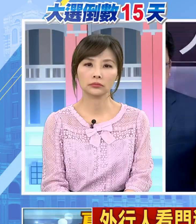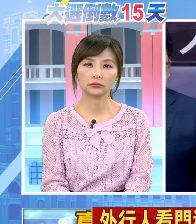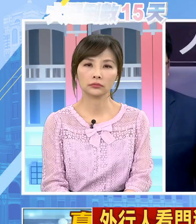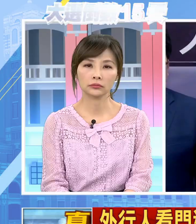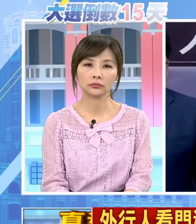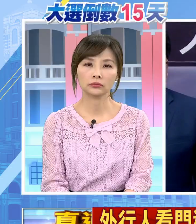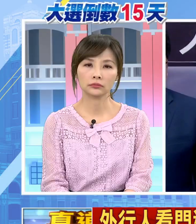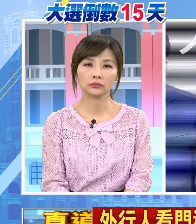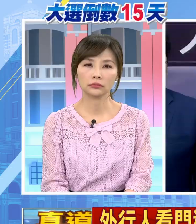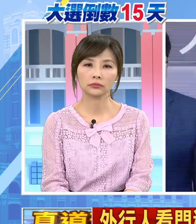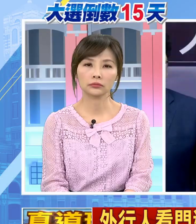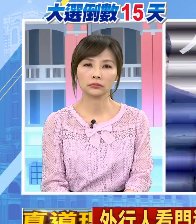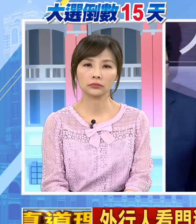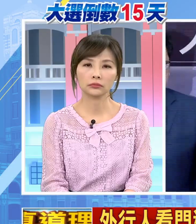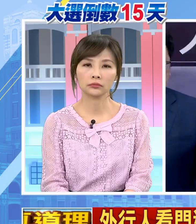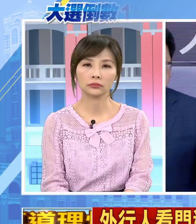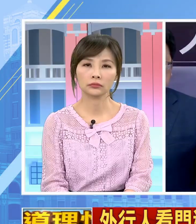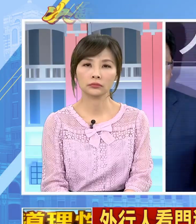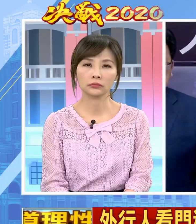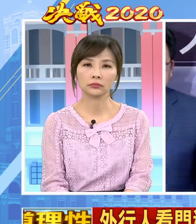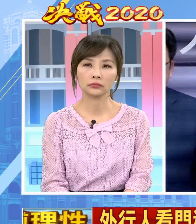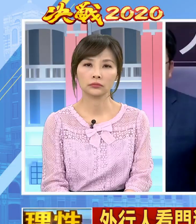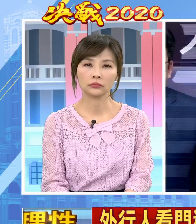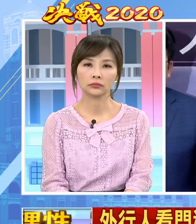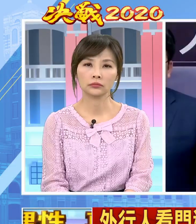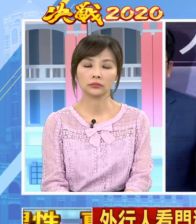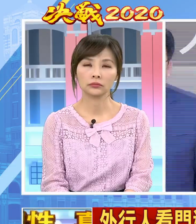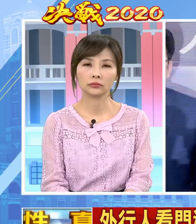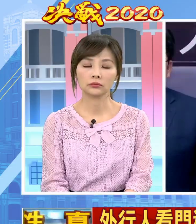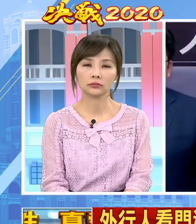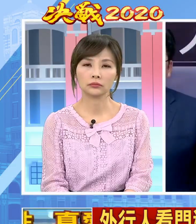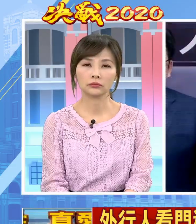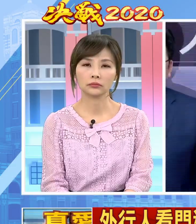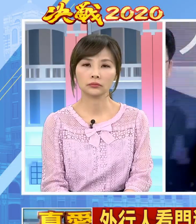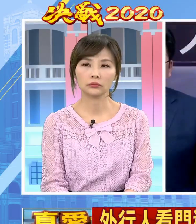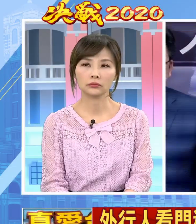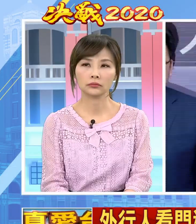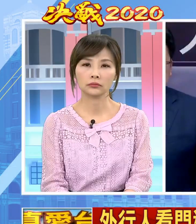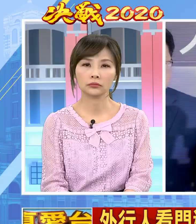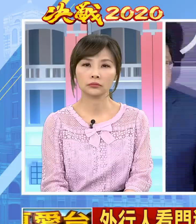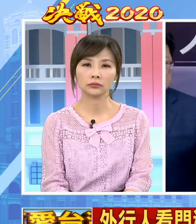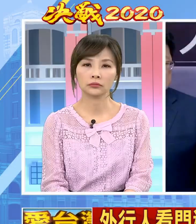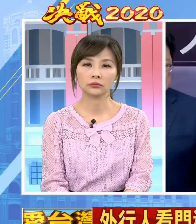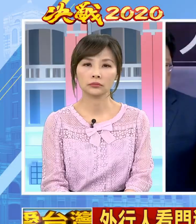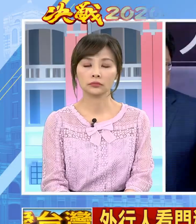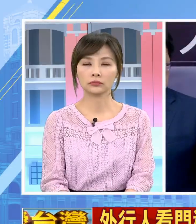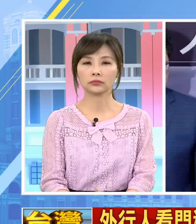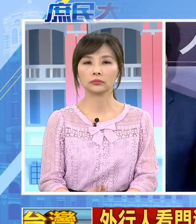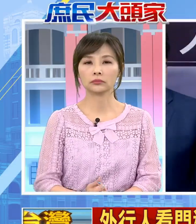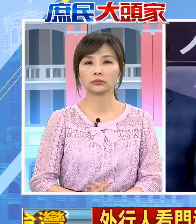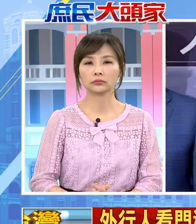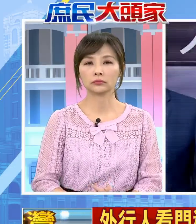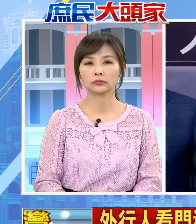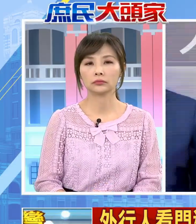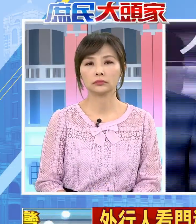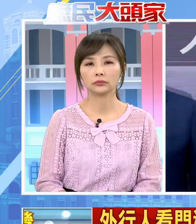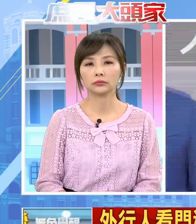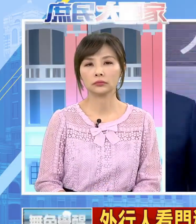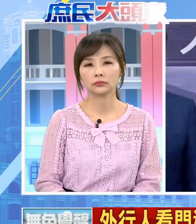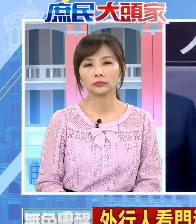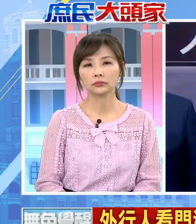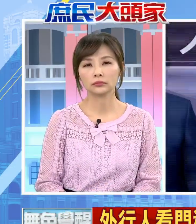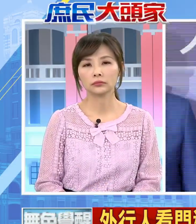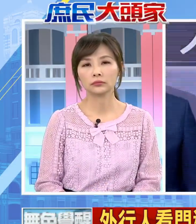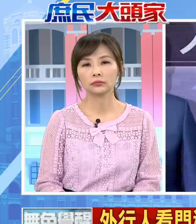胁，但是我们也有看不见的威胁，就是每一天在台湾的社会里渗透的这个中国的